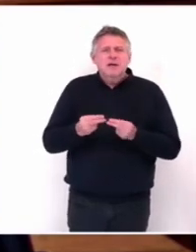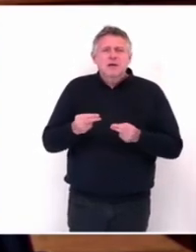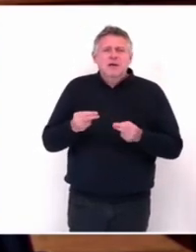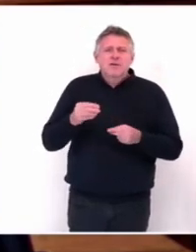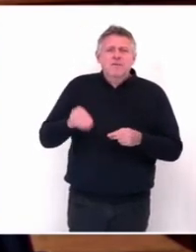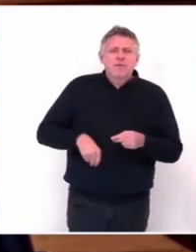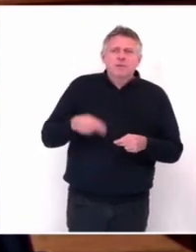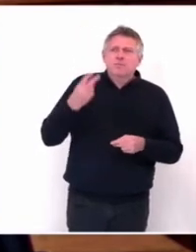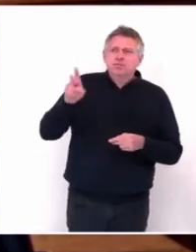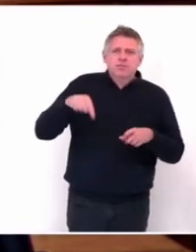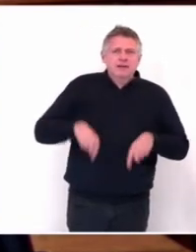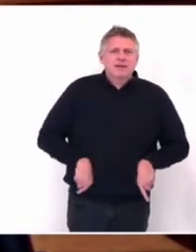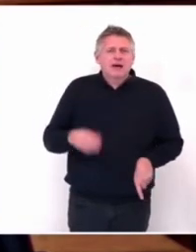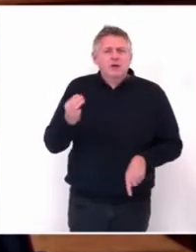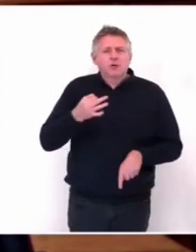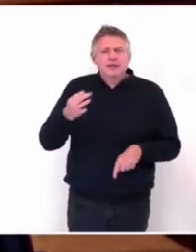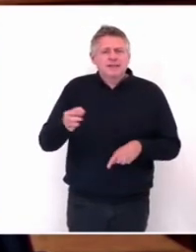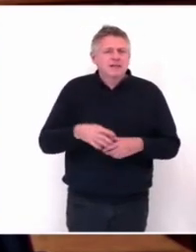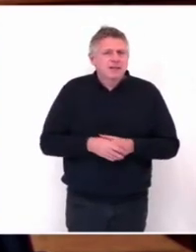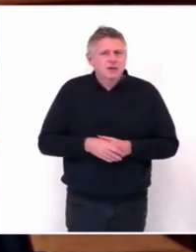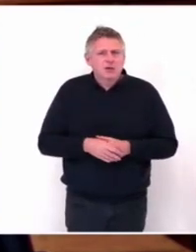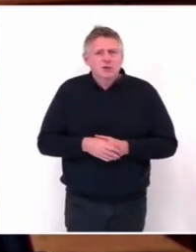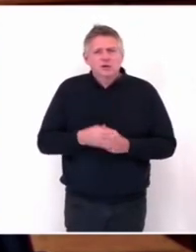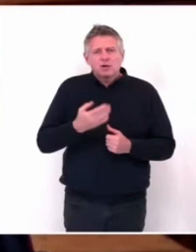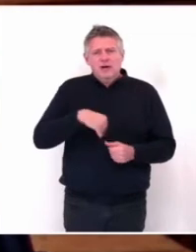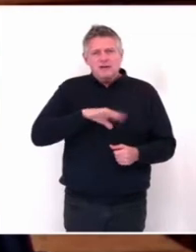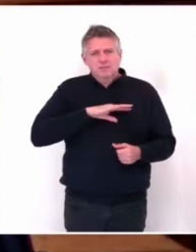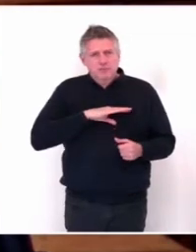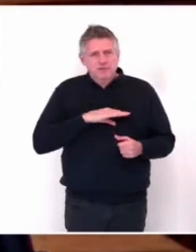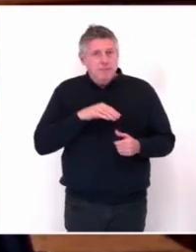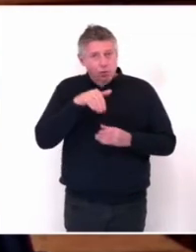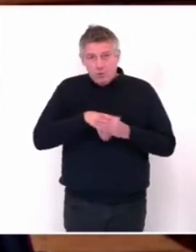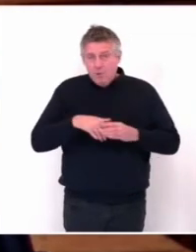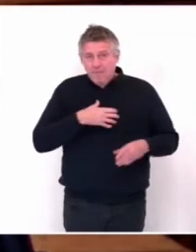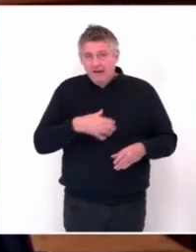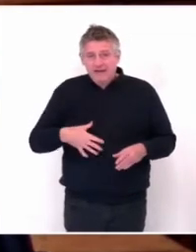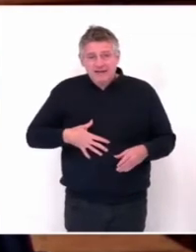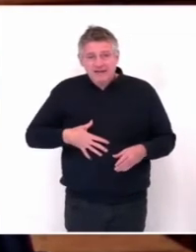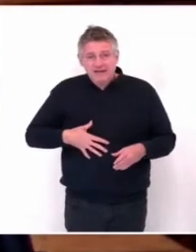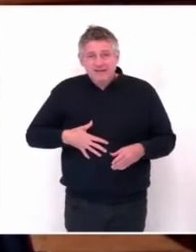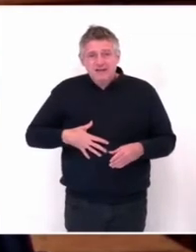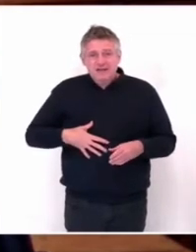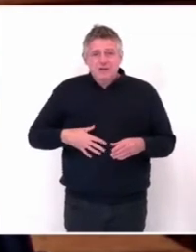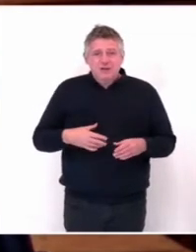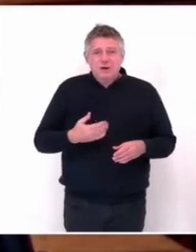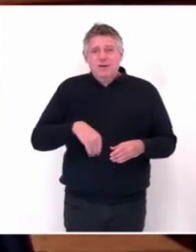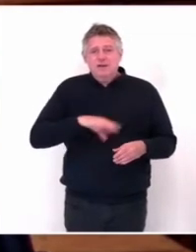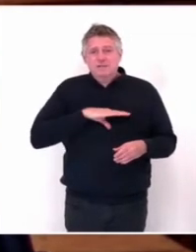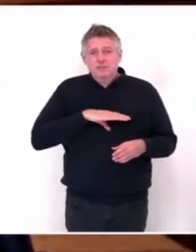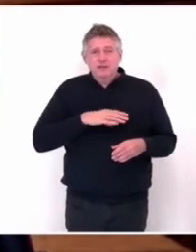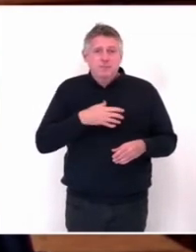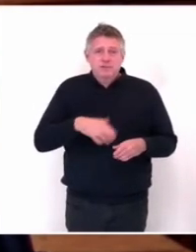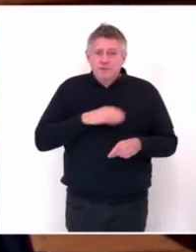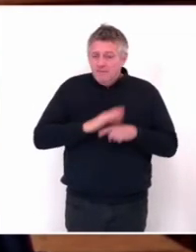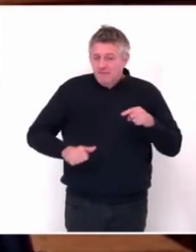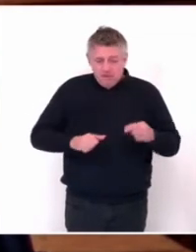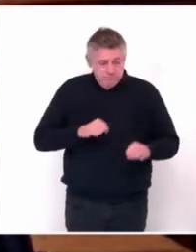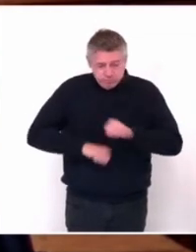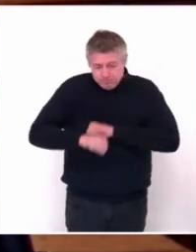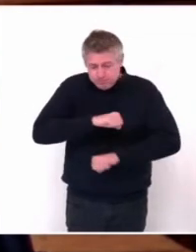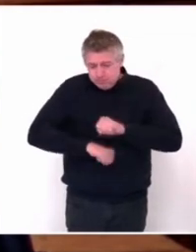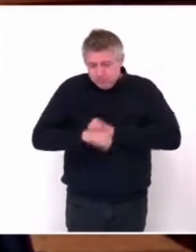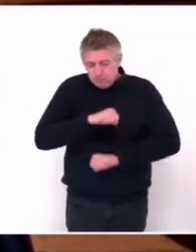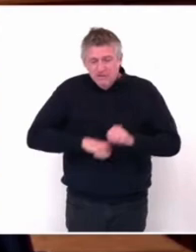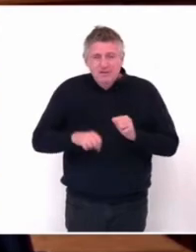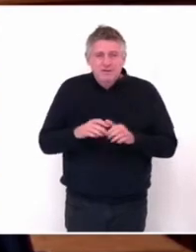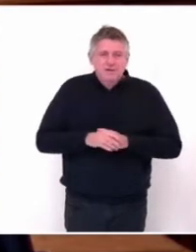autres. Voilà. Moi, je pense que quand on est en responsabilité à la mairie, on doit faire ce qu'on a à faire en tant que responsable municipal. Et puis